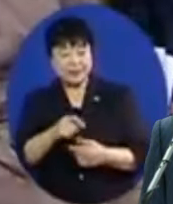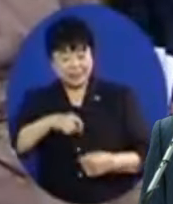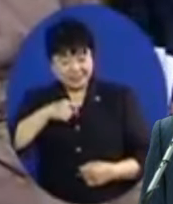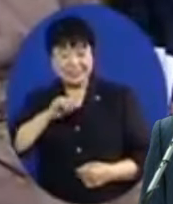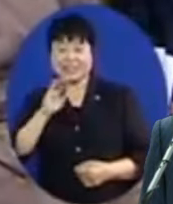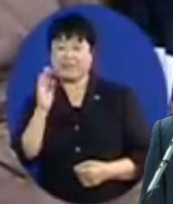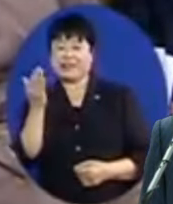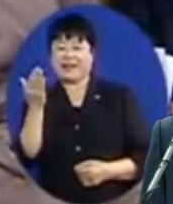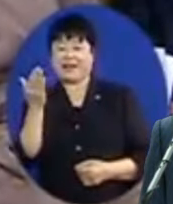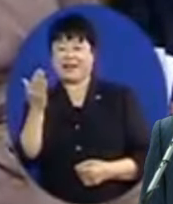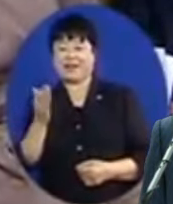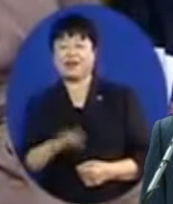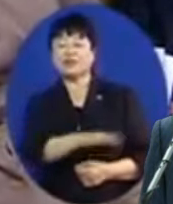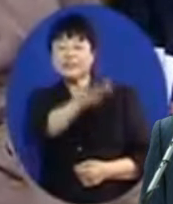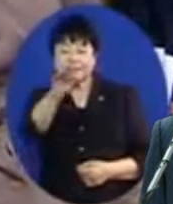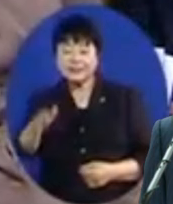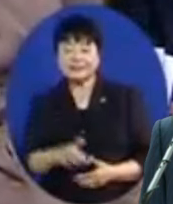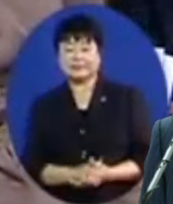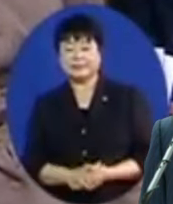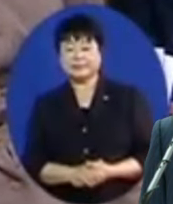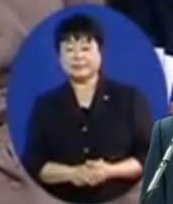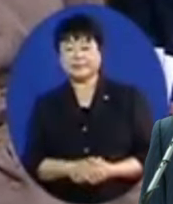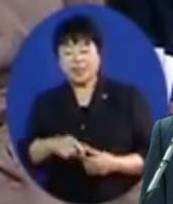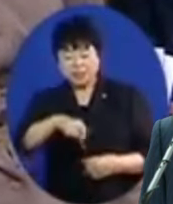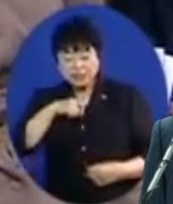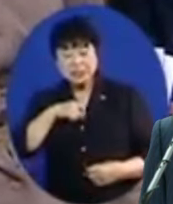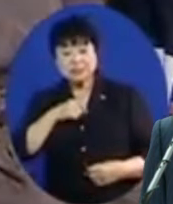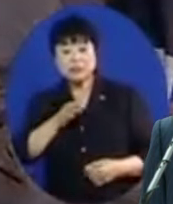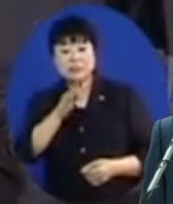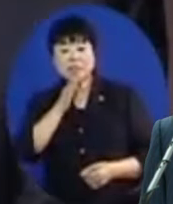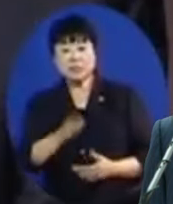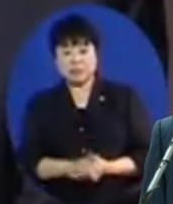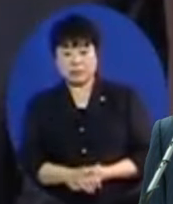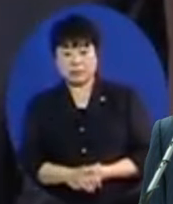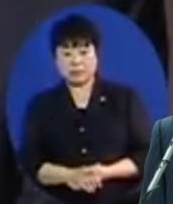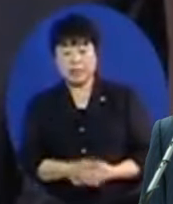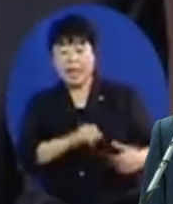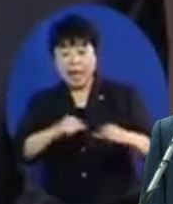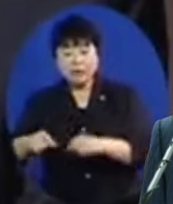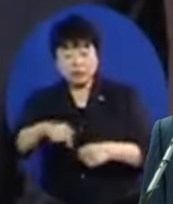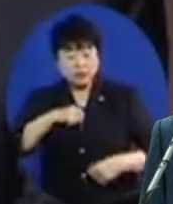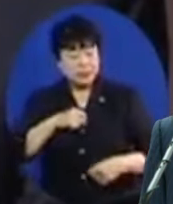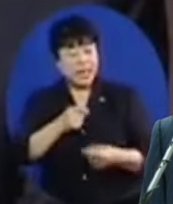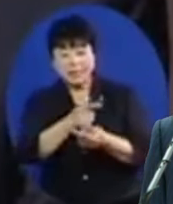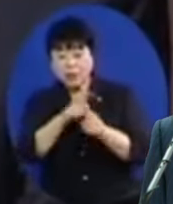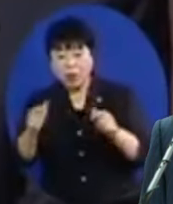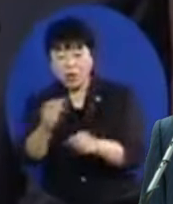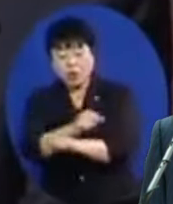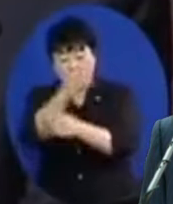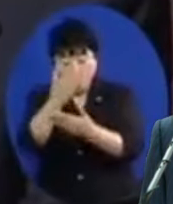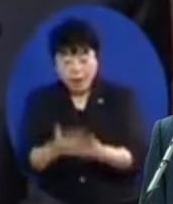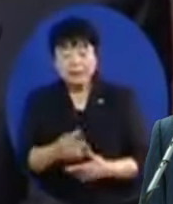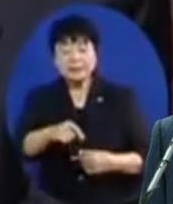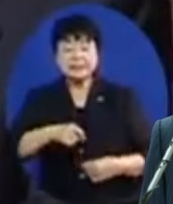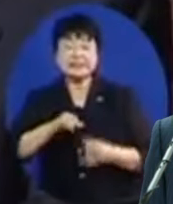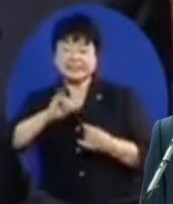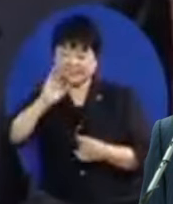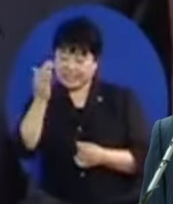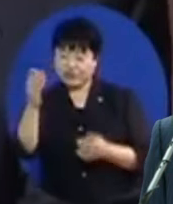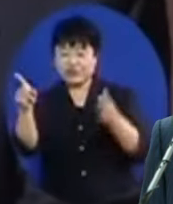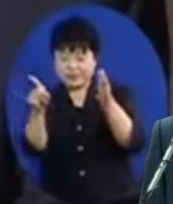것입니다. 우리는 의인은 의인인데 행동으로 의인이 된 것이 아니고 용서받은 의인인